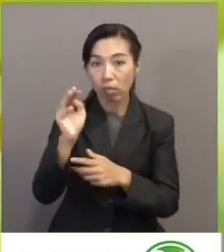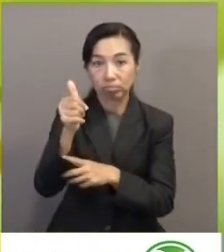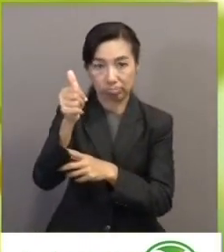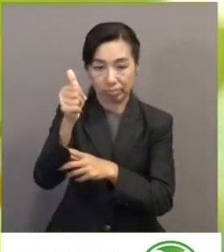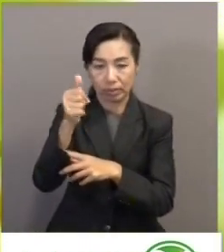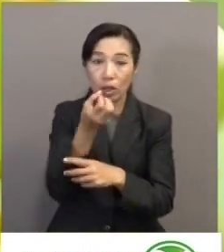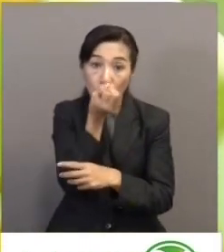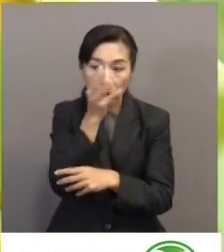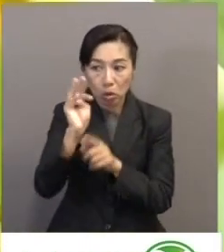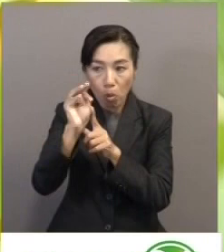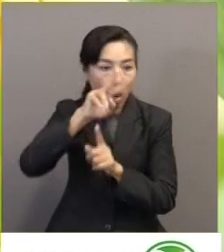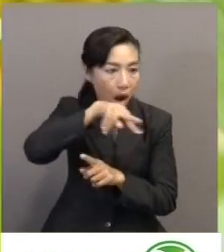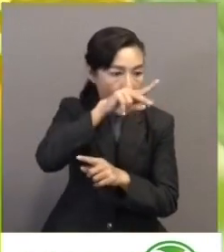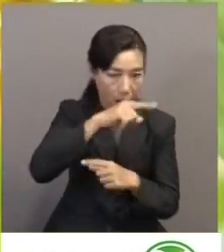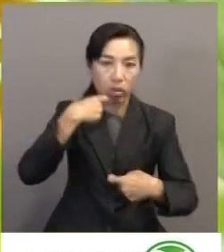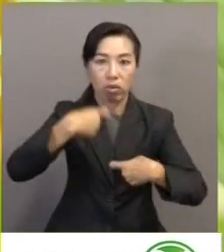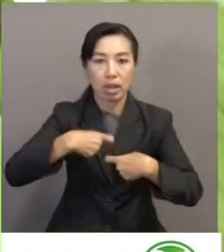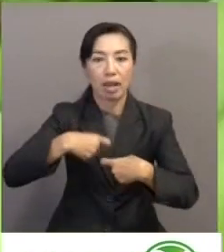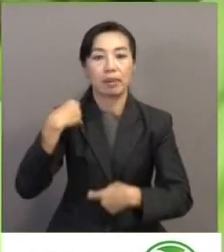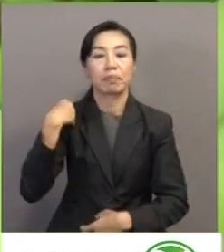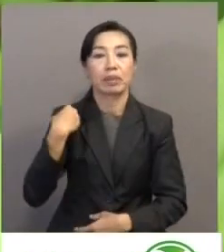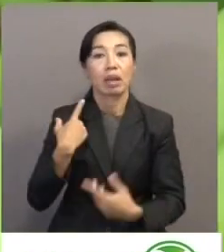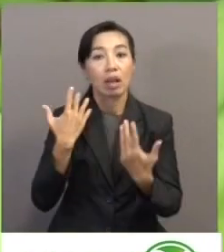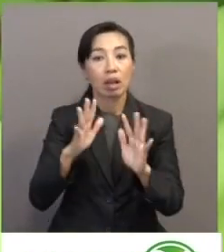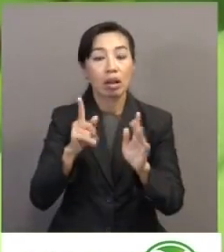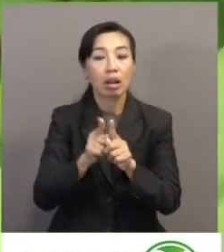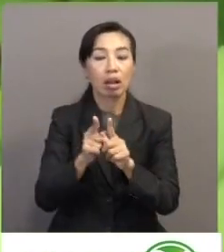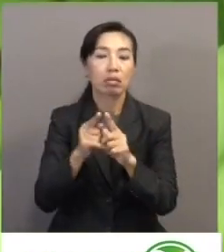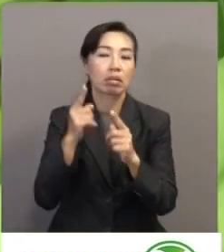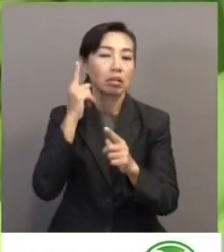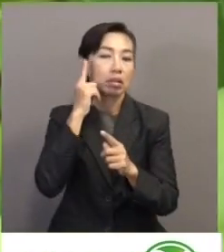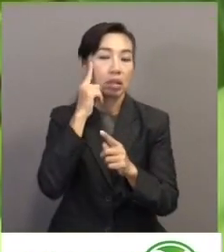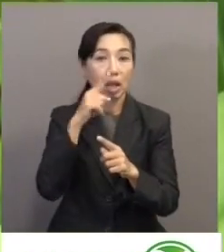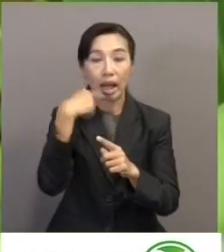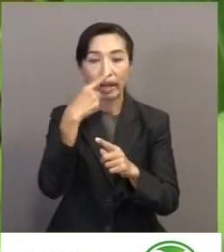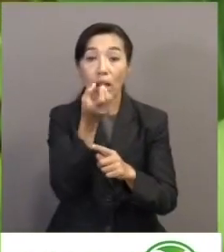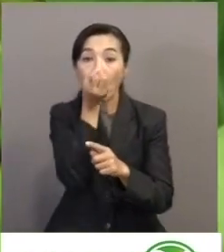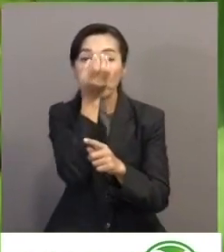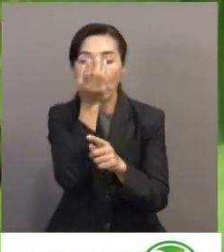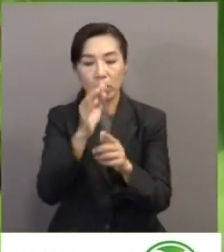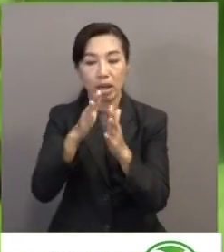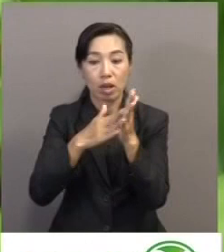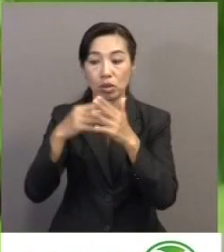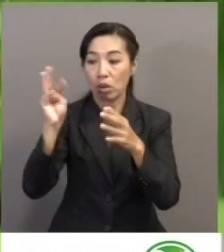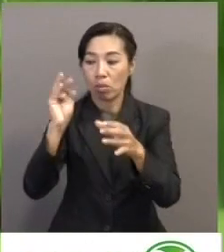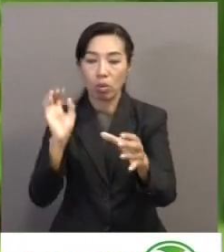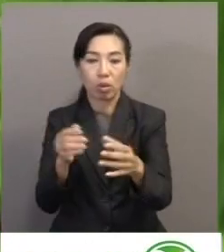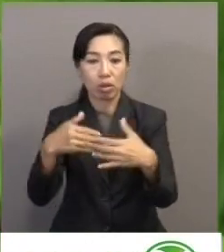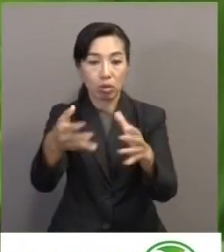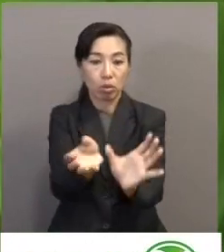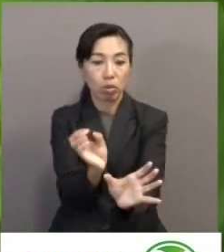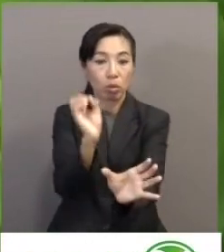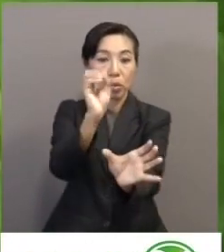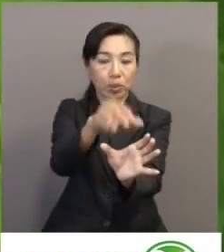ราะจัดว่าเป็นดอกที่หายากมากและผลประบาทก็เชื่อว่าถ้าตักบาตรดอกไม้ด้วยสีม่วงก็จะได้กุศล